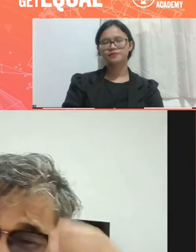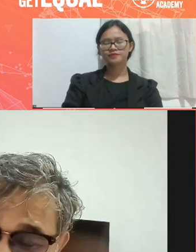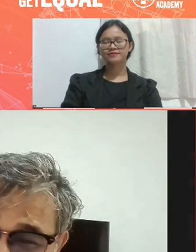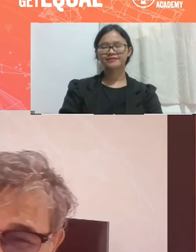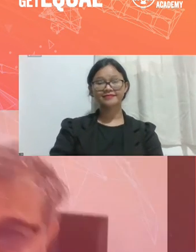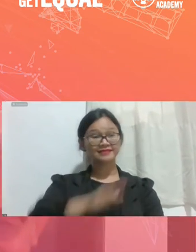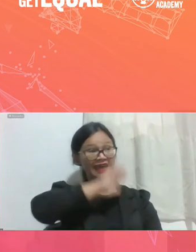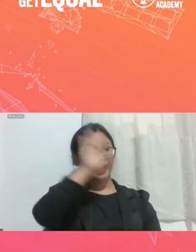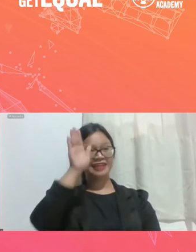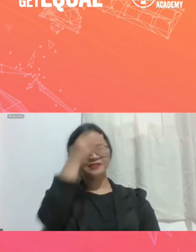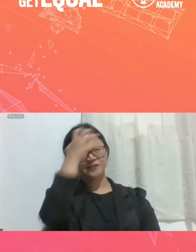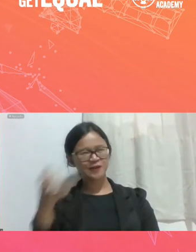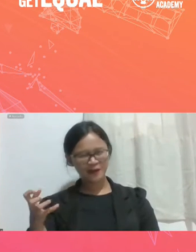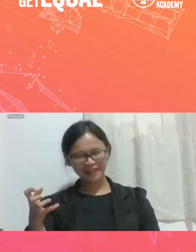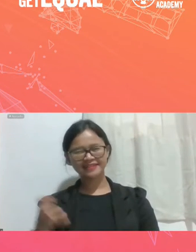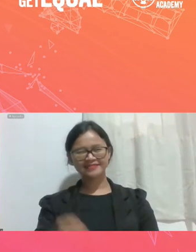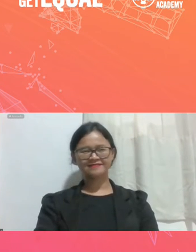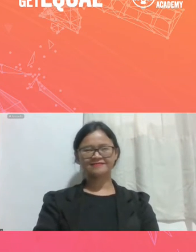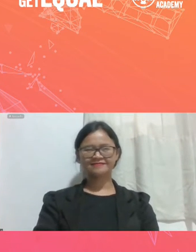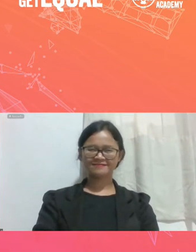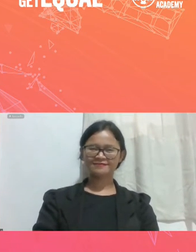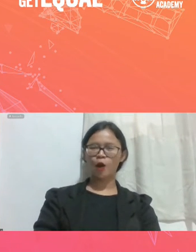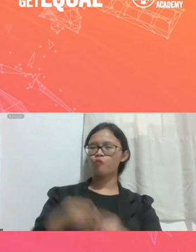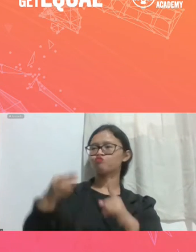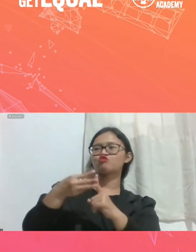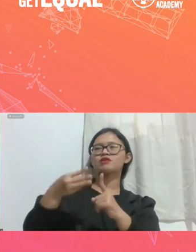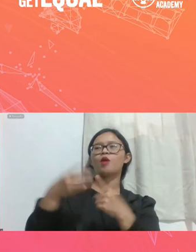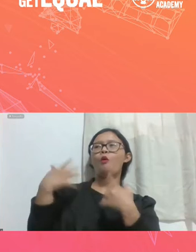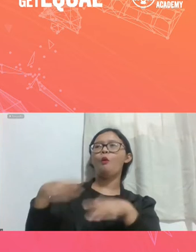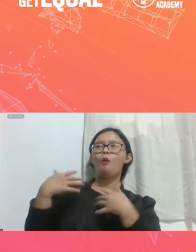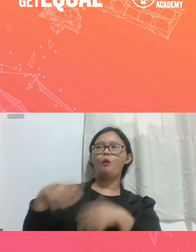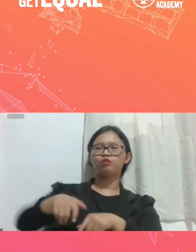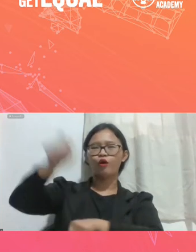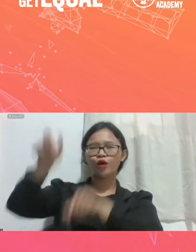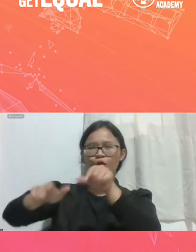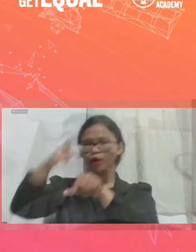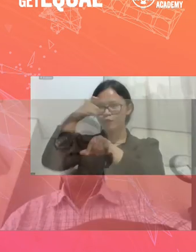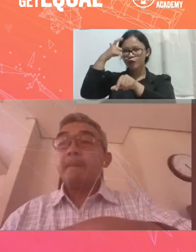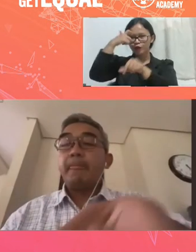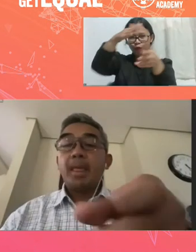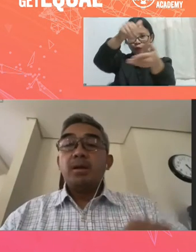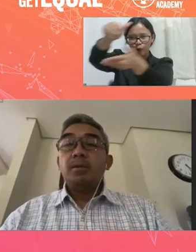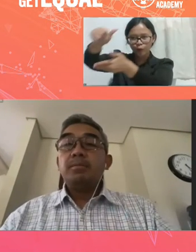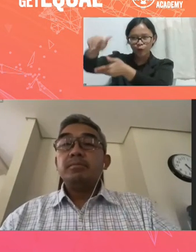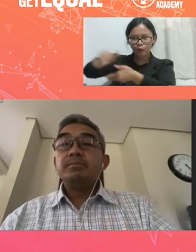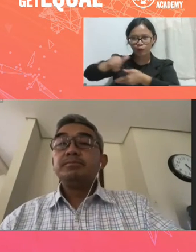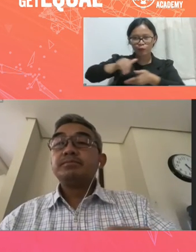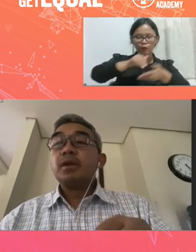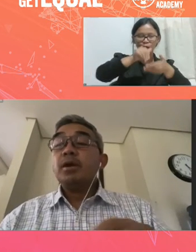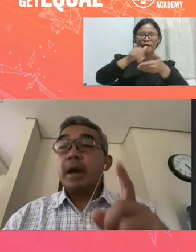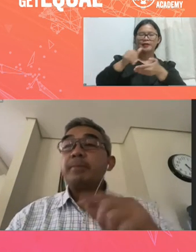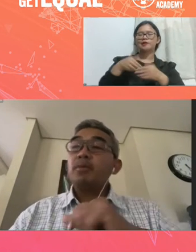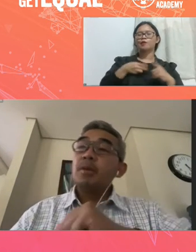Hai, sore. Mas Budiman, hebat banget bisa ngumpulin segitu banyak orang pinter. Ya, untuk Indonesia lah.